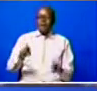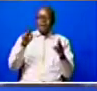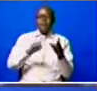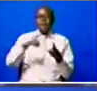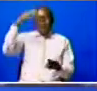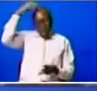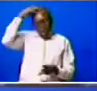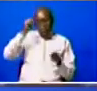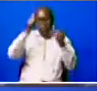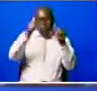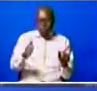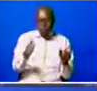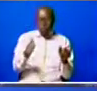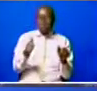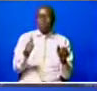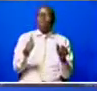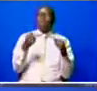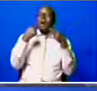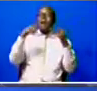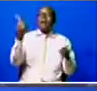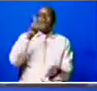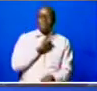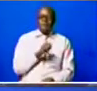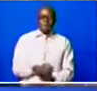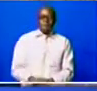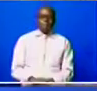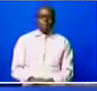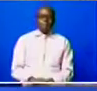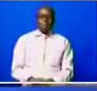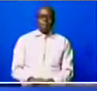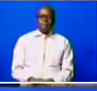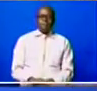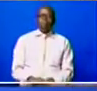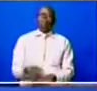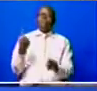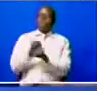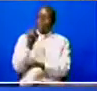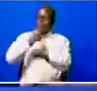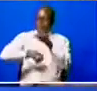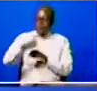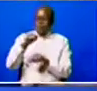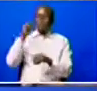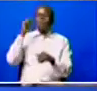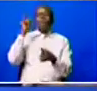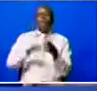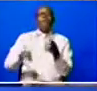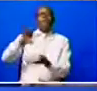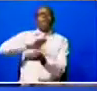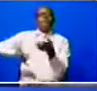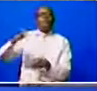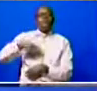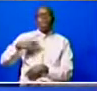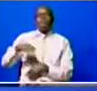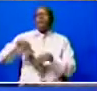huku notisi ya kukaa mbali na maji hayo yakitolewa na wahusika. Licha ya hatua tofauti, kinachowakanganya zaidi ni hadi